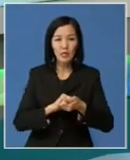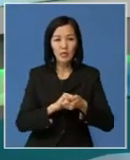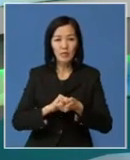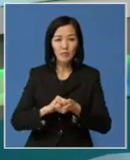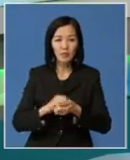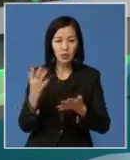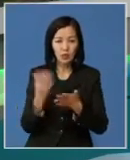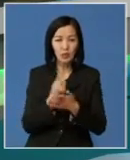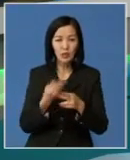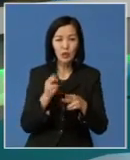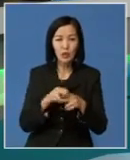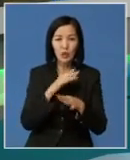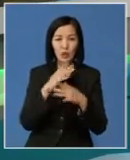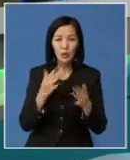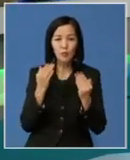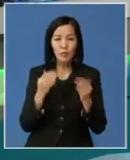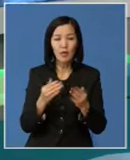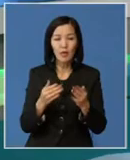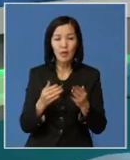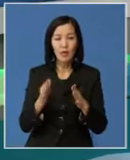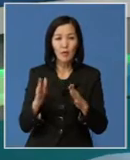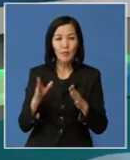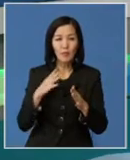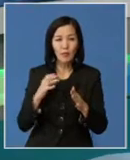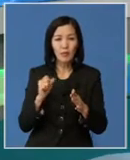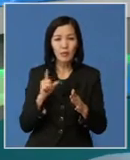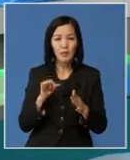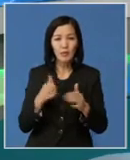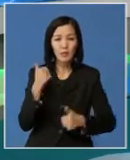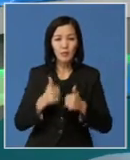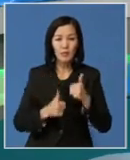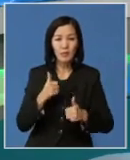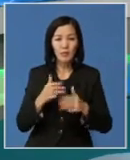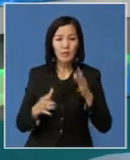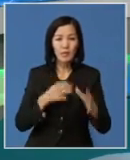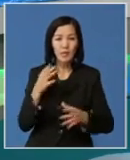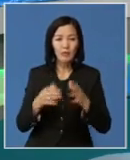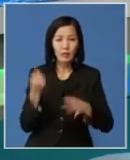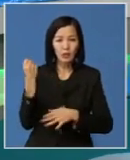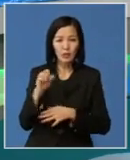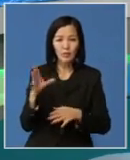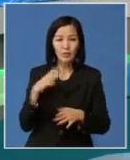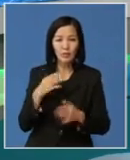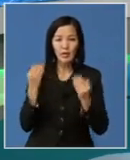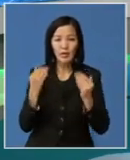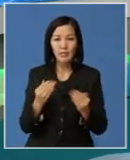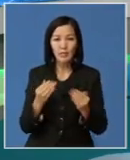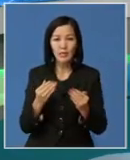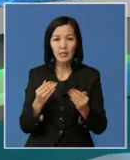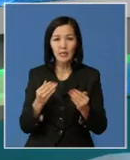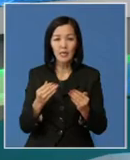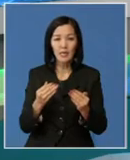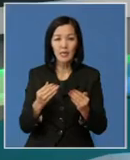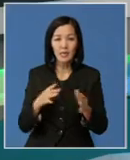жетістігі дәлел. Жетісулық балуандар биыл өткен Азия чемпионатында топ жарып, әлем біріншілігінде жүлдегер атанды. Қазір кезекті елшілік